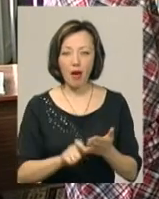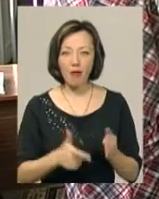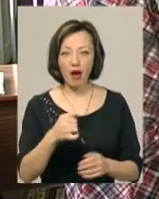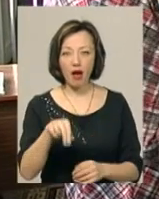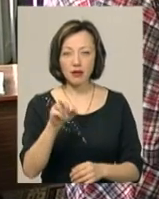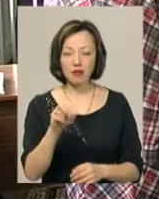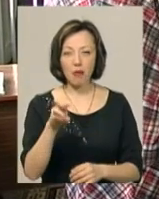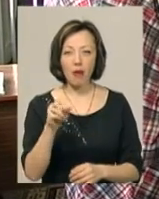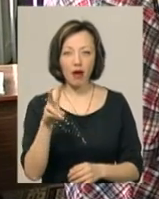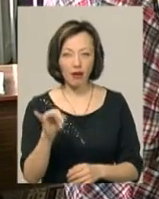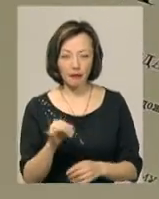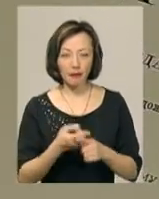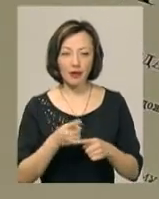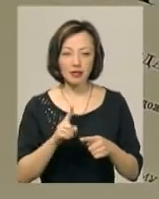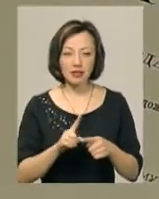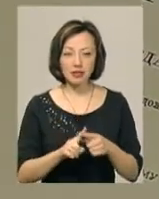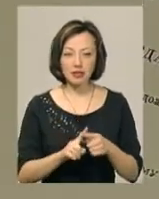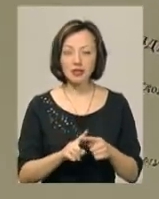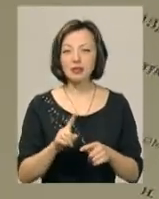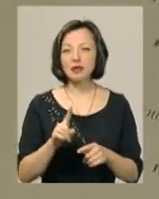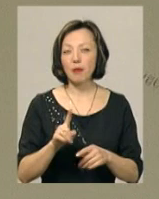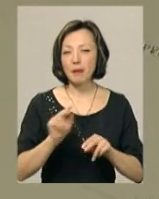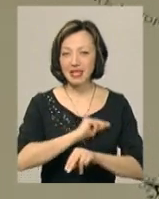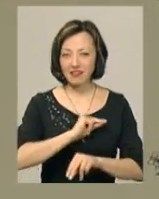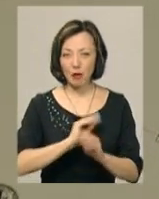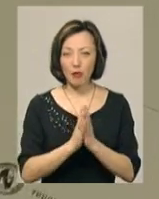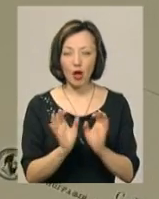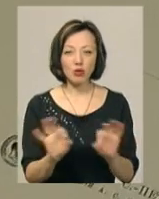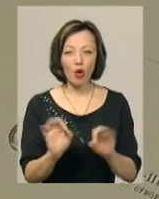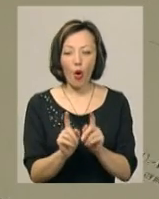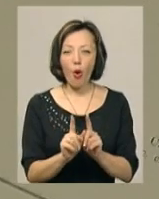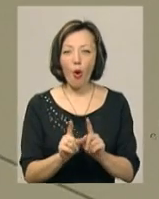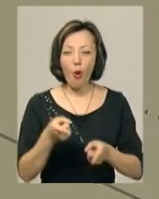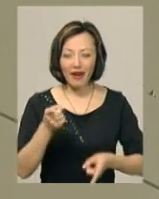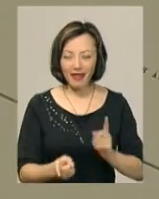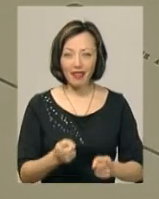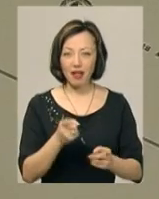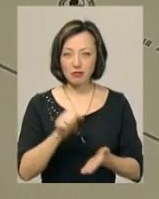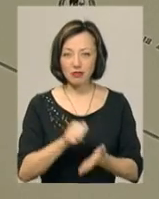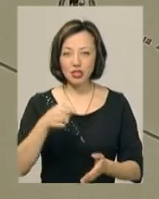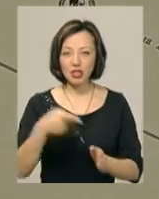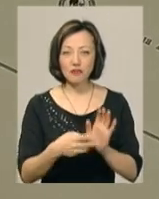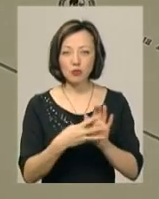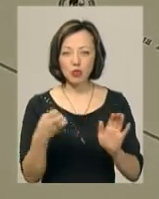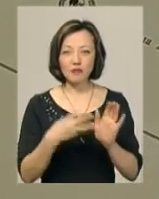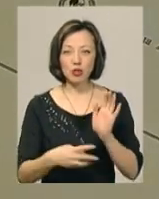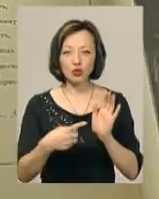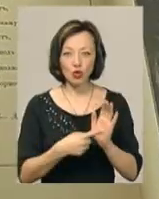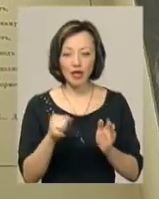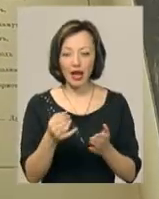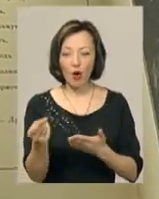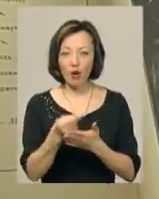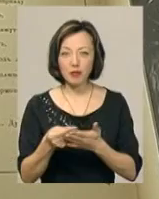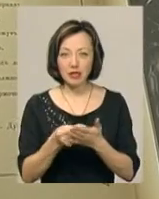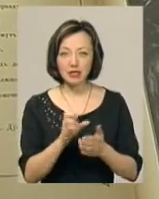і збереження книжкового фонду Валентина Карвасарна розповідає, оригінал, що побачив світ 1886 року та ілюстрований